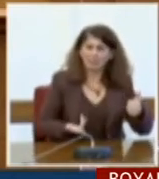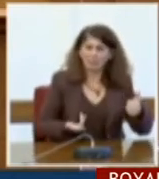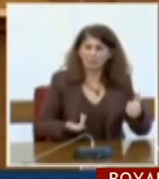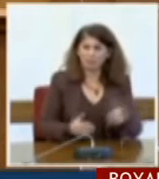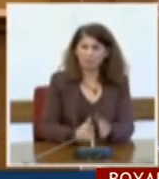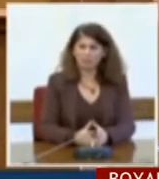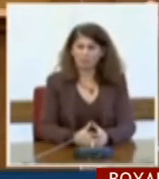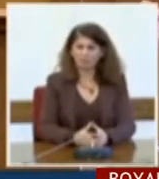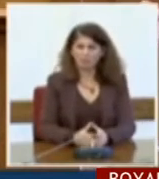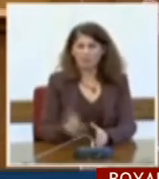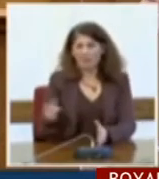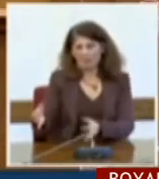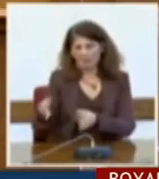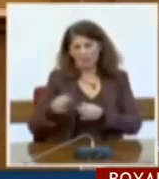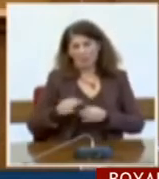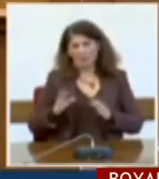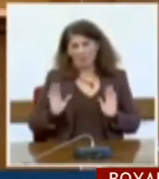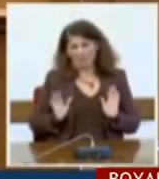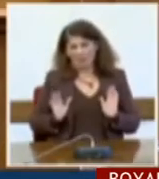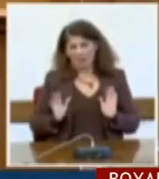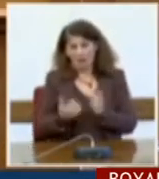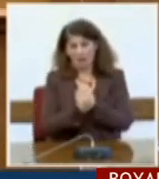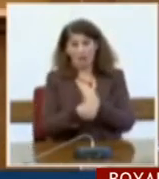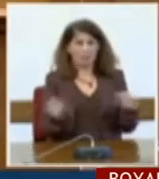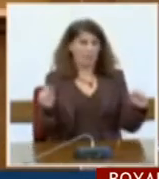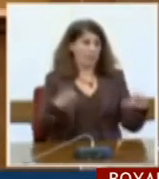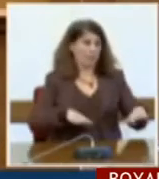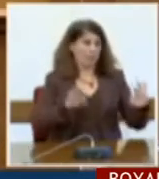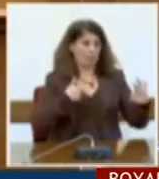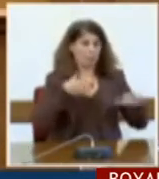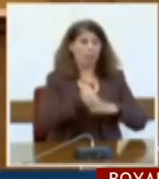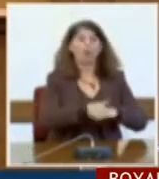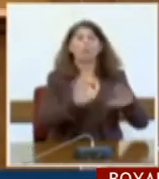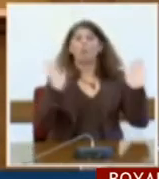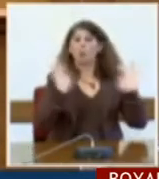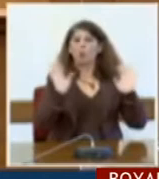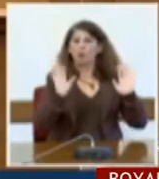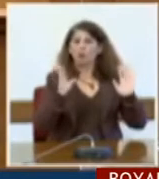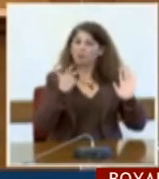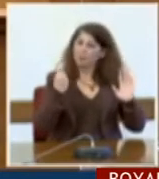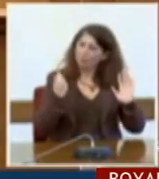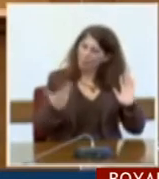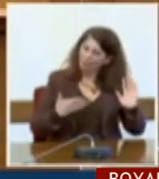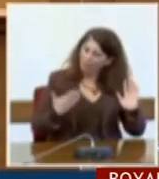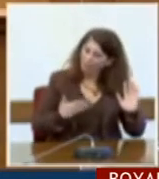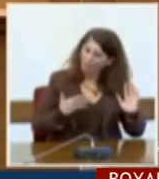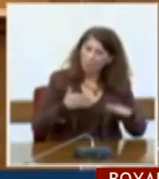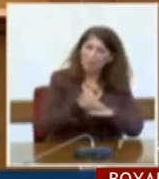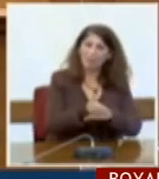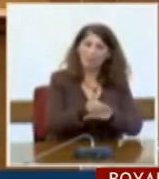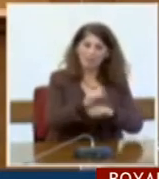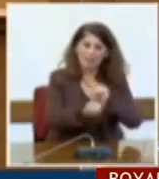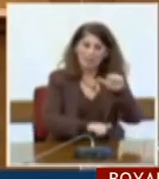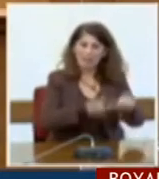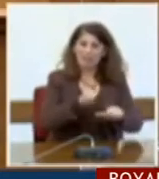Και μη μου απαντήσετε πάλι είναι ανεξάρτητες αρχές αυτές, εμείς δεν παρεμβαίνουμε, γιατί μια χαρά παρεμβήκατε για να αλλάξετε